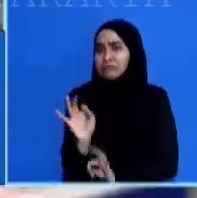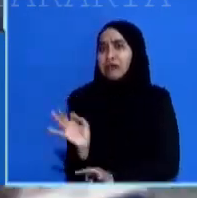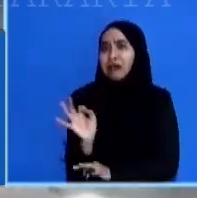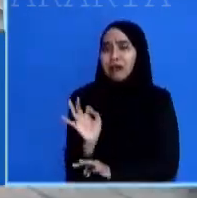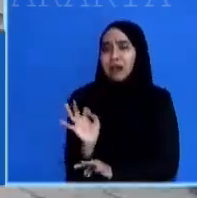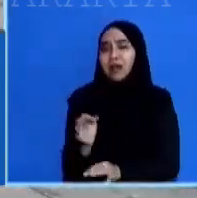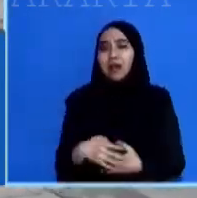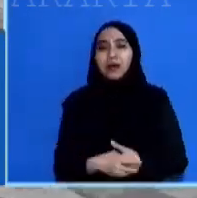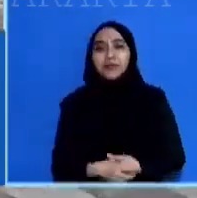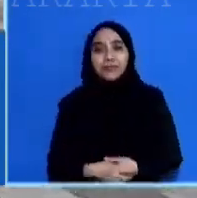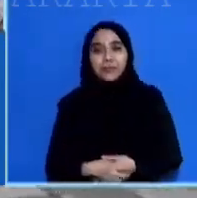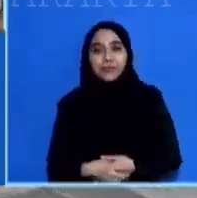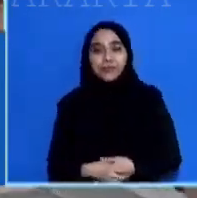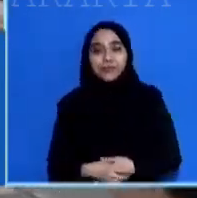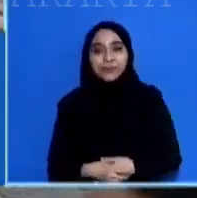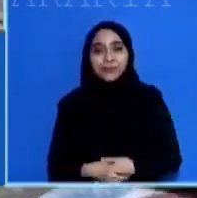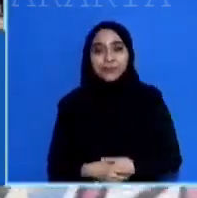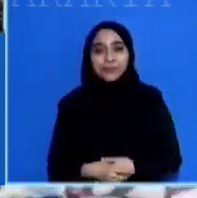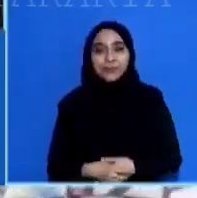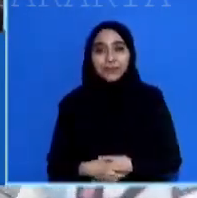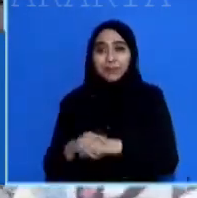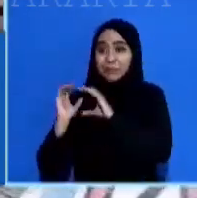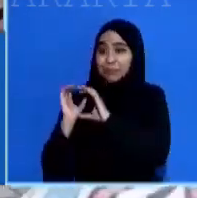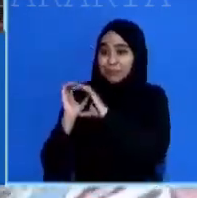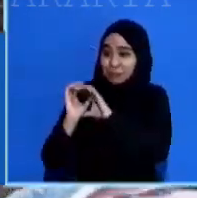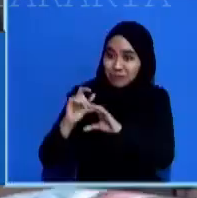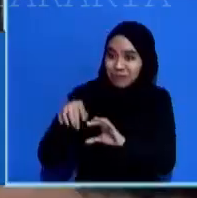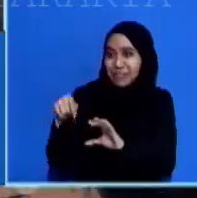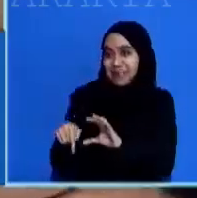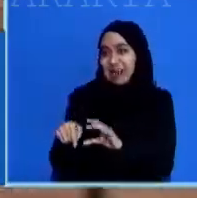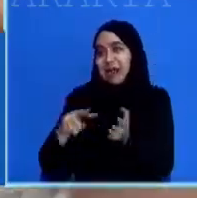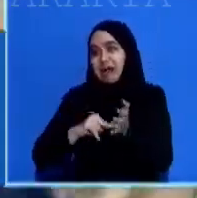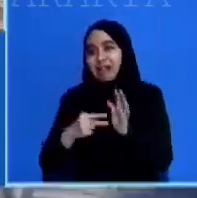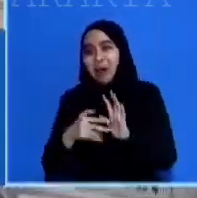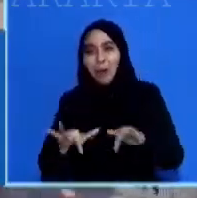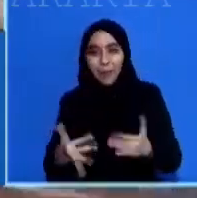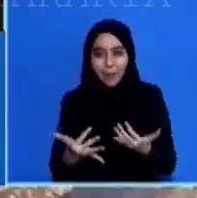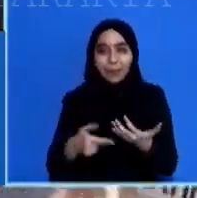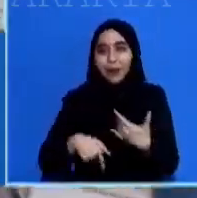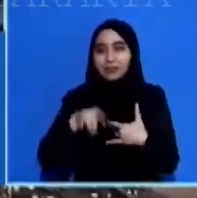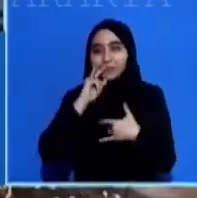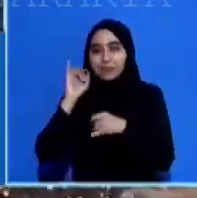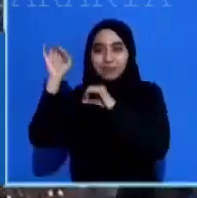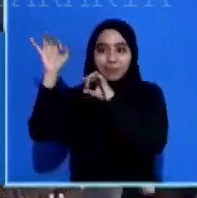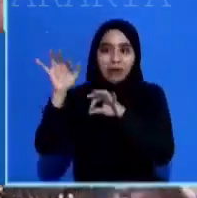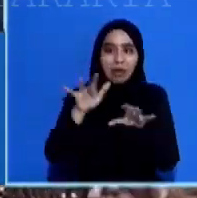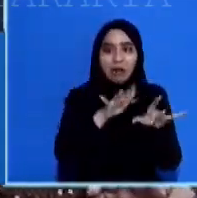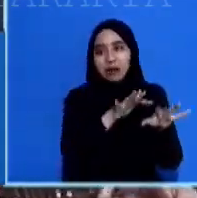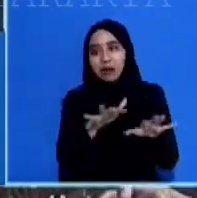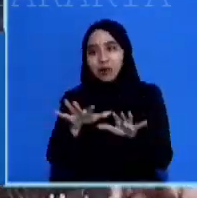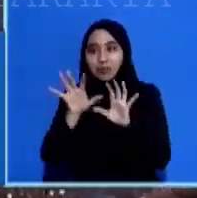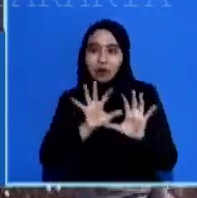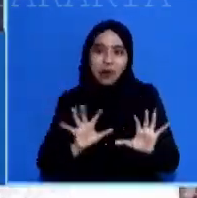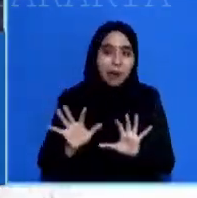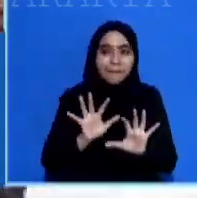ini diketahui garbek berasal dari kata Gum rebek yang mengacu kepada Deru angin atau keramaian yang ditimbulkan pada